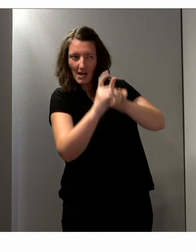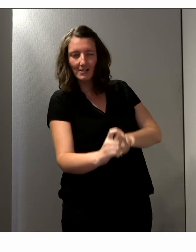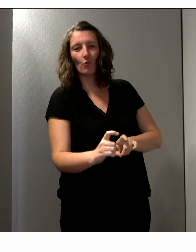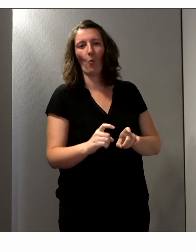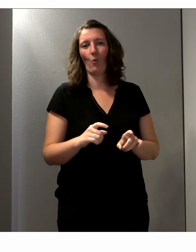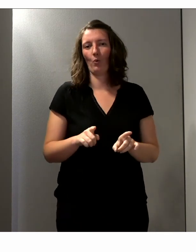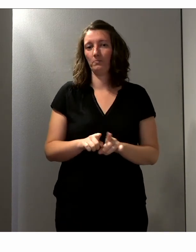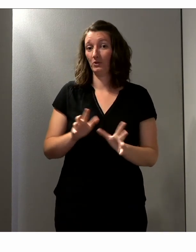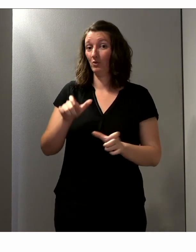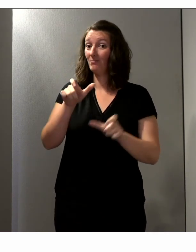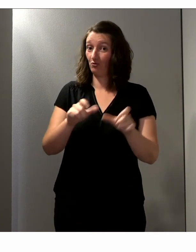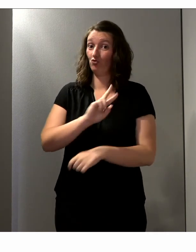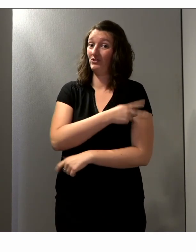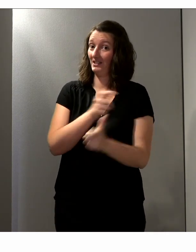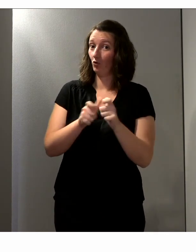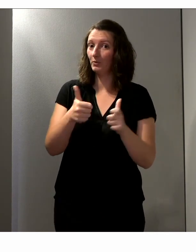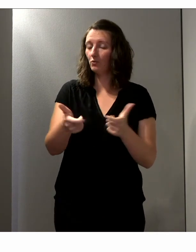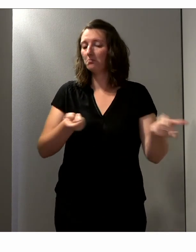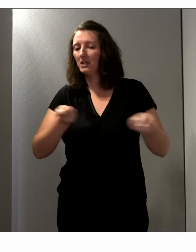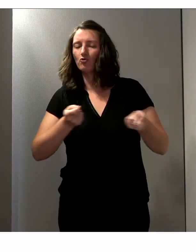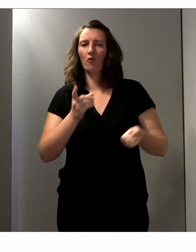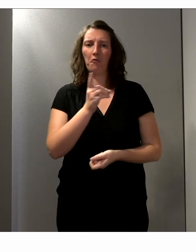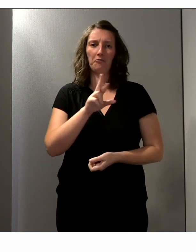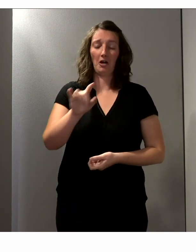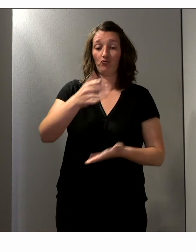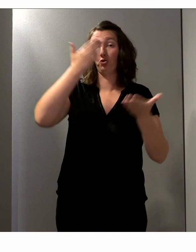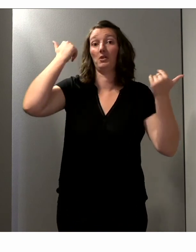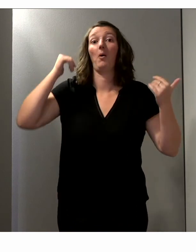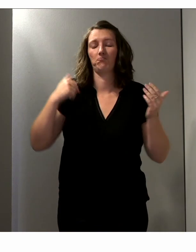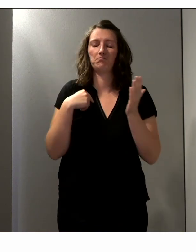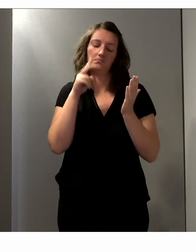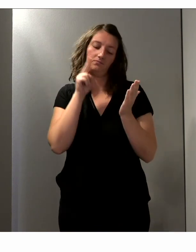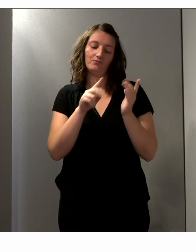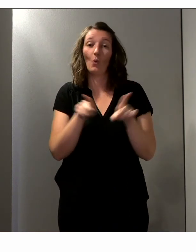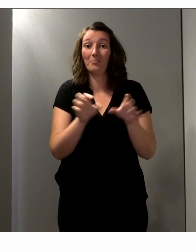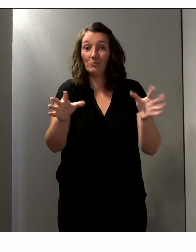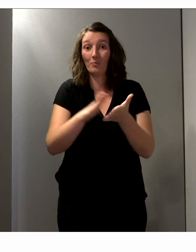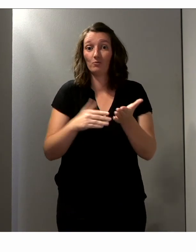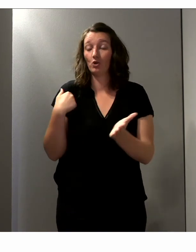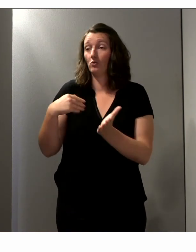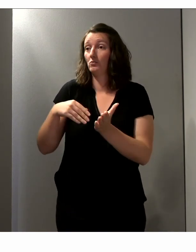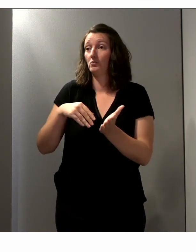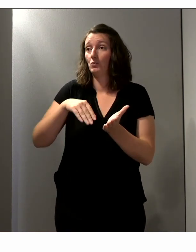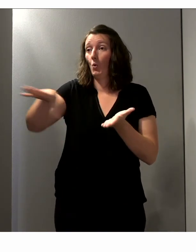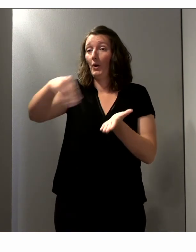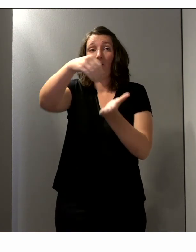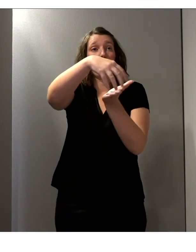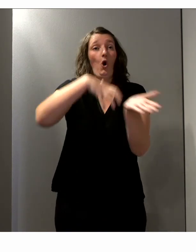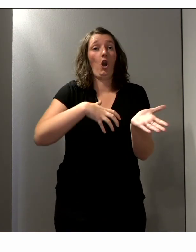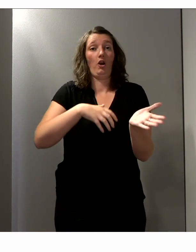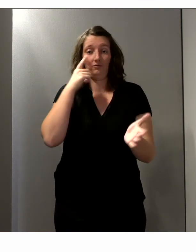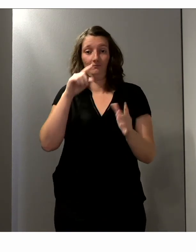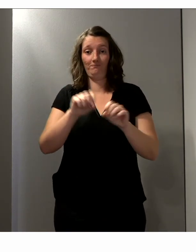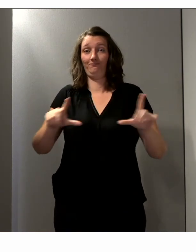puis aussi certainement des employeurs eux-mêmes, des managers, des DRH, je ne sais pas. Bref, alors, je les découvre un petit peu en même temps que vous, parce que je les ai pris comme ça, j'ai fait un copier-coller à la volée.